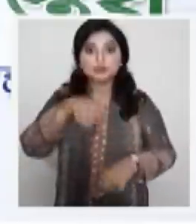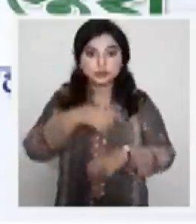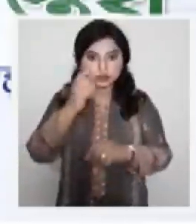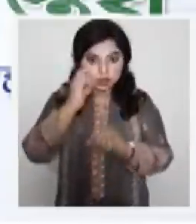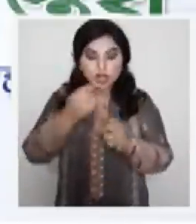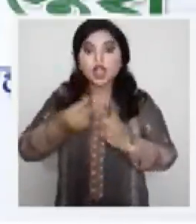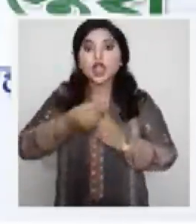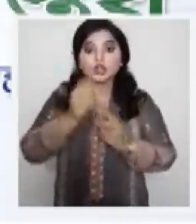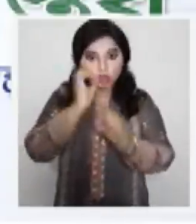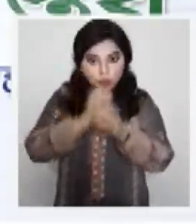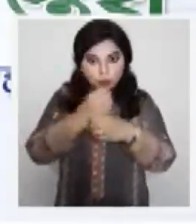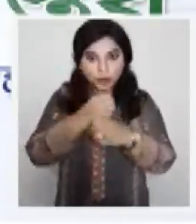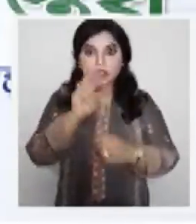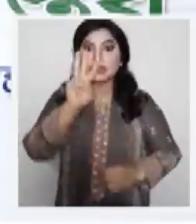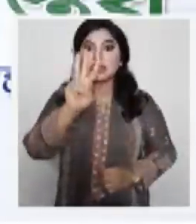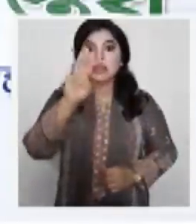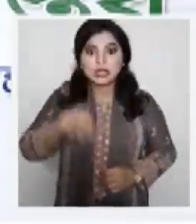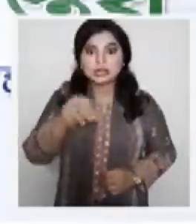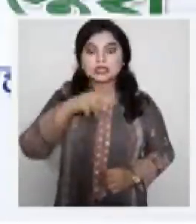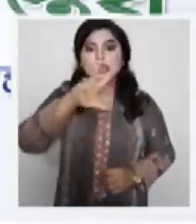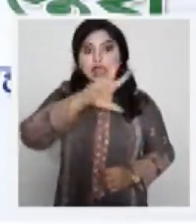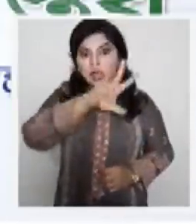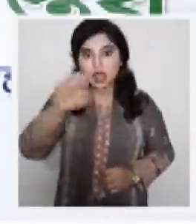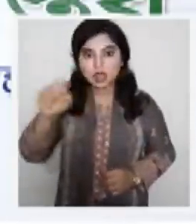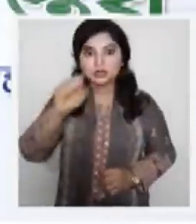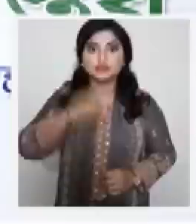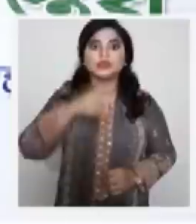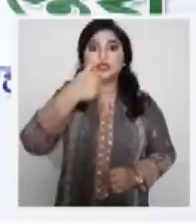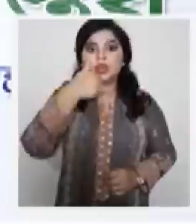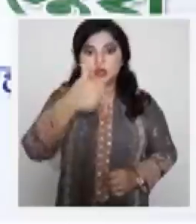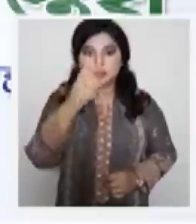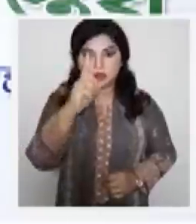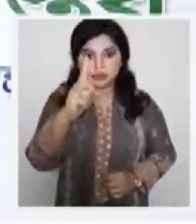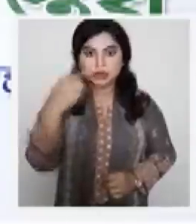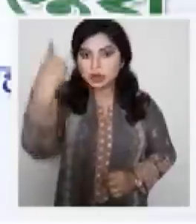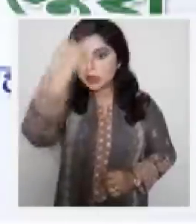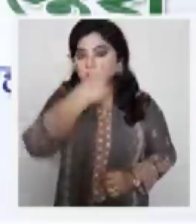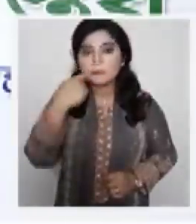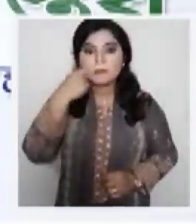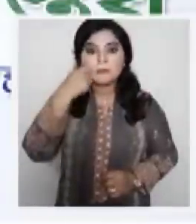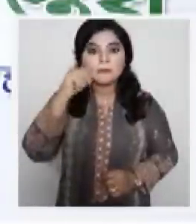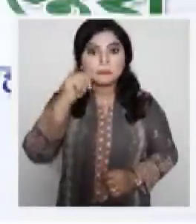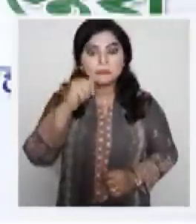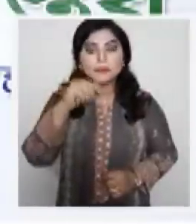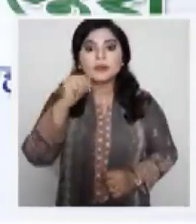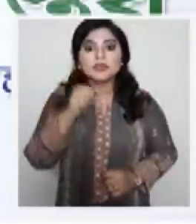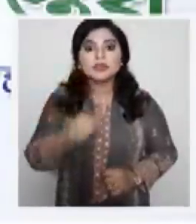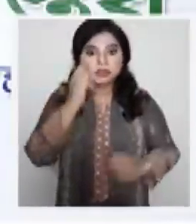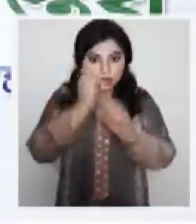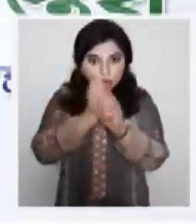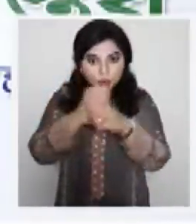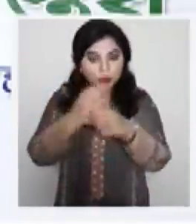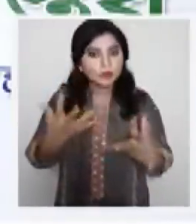5,33,717টি নমুনা এবং 24 ঘন্টায় যা নমুনা পরীক্ষা হয়েছে তাতে শনাক্ত হয়েছে 3,862